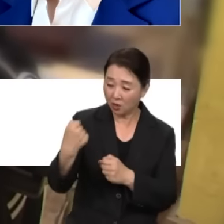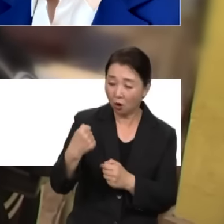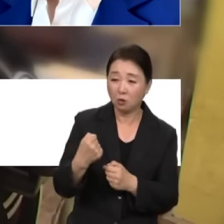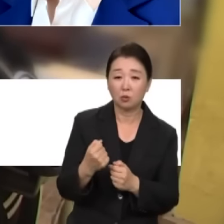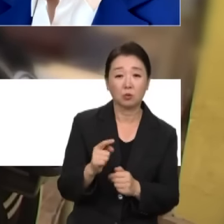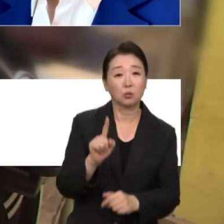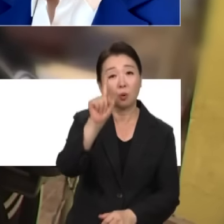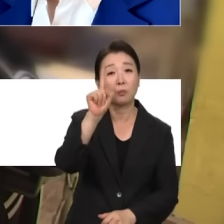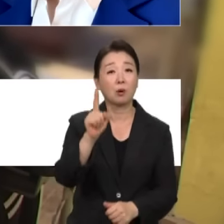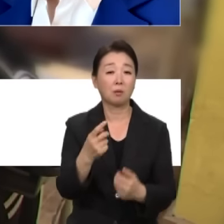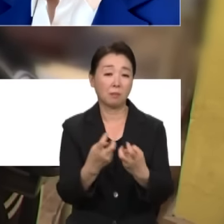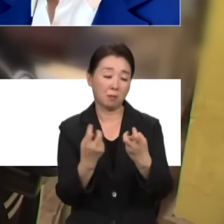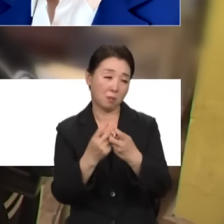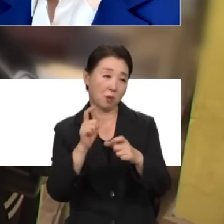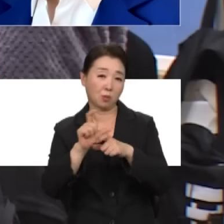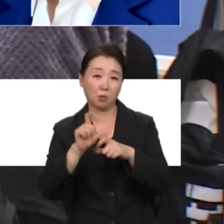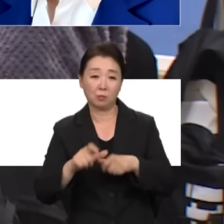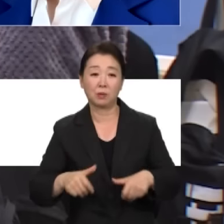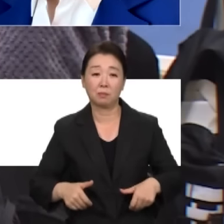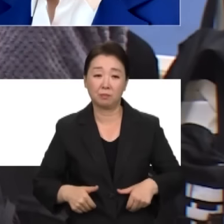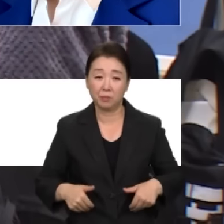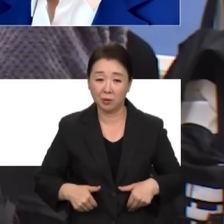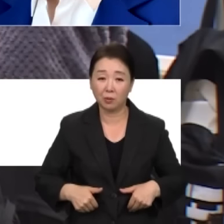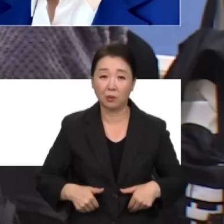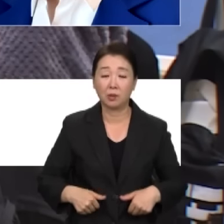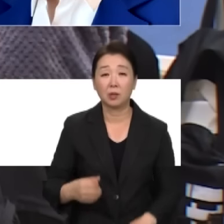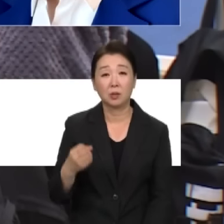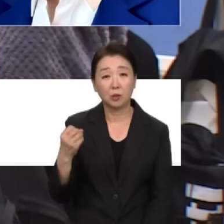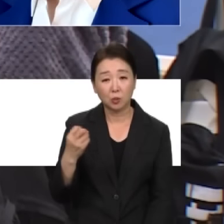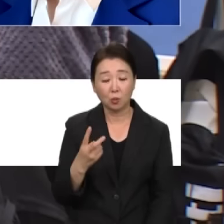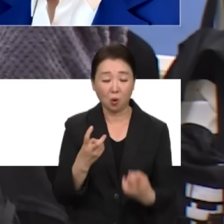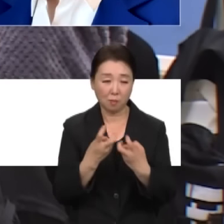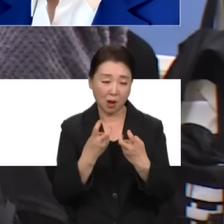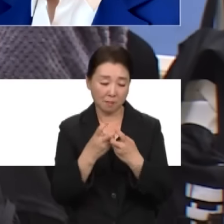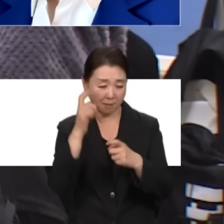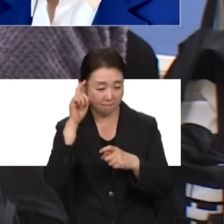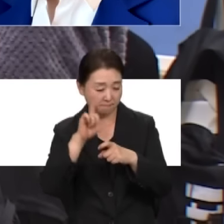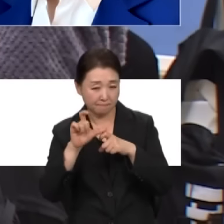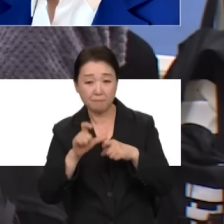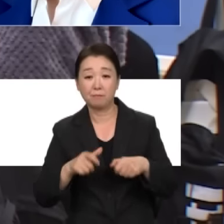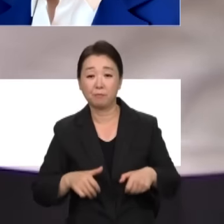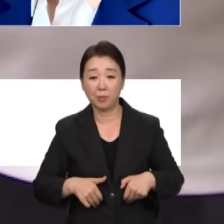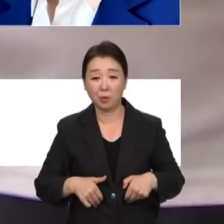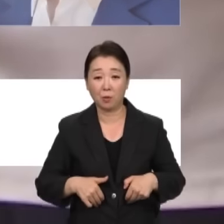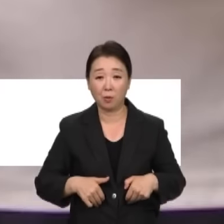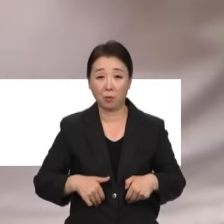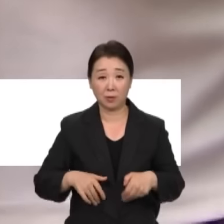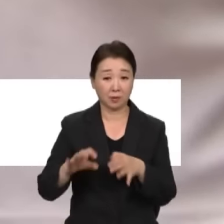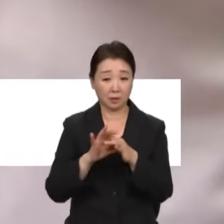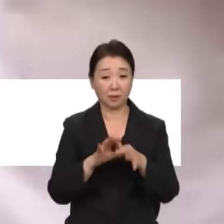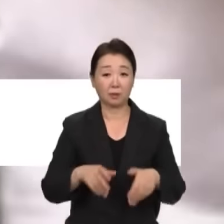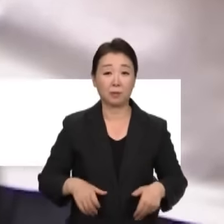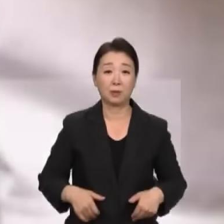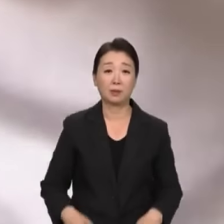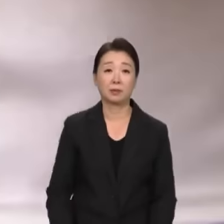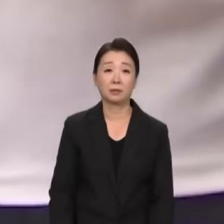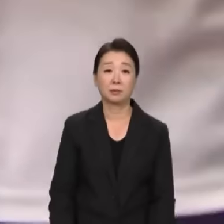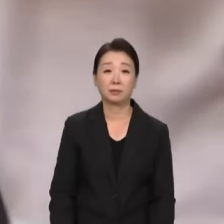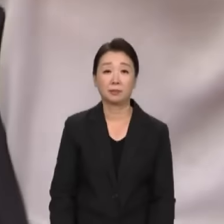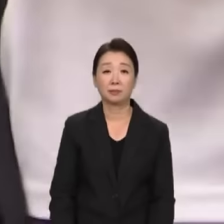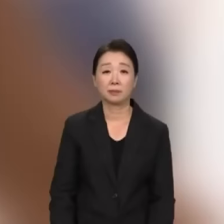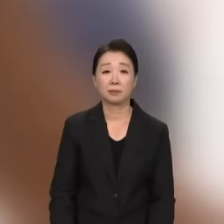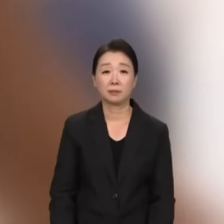있는지 더 고민하고 그다음에 어떤 방법을 모색하고 이런 거랑 이어져야 할 거라고.